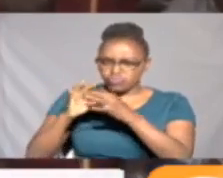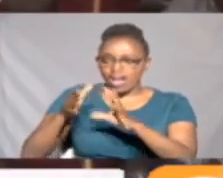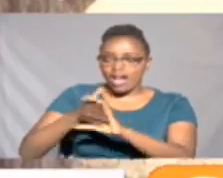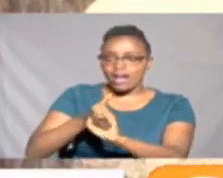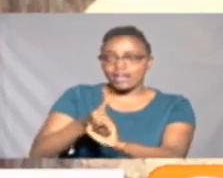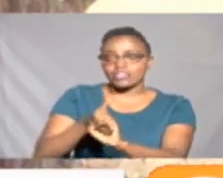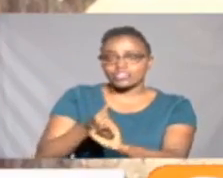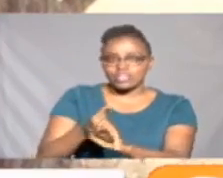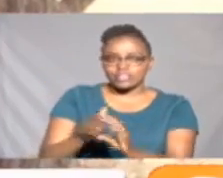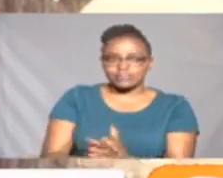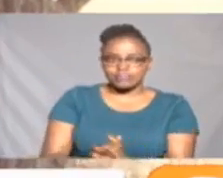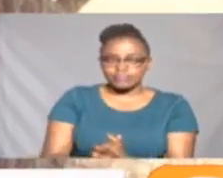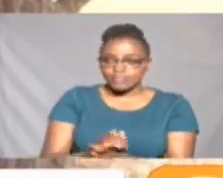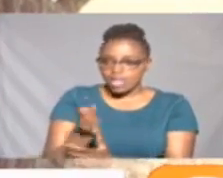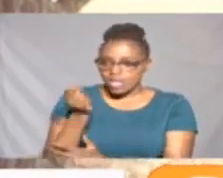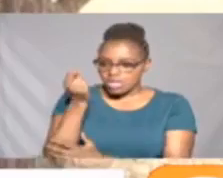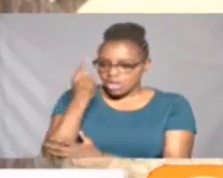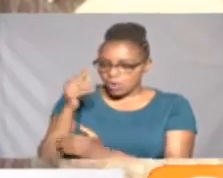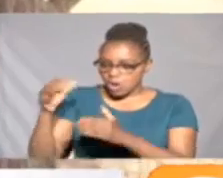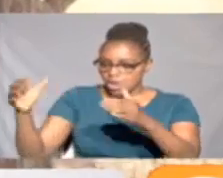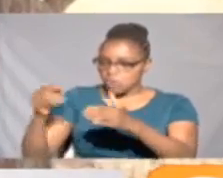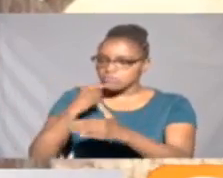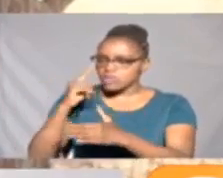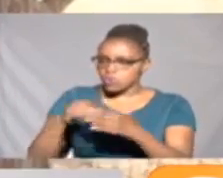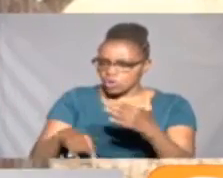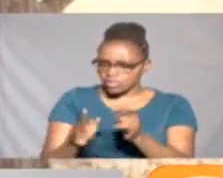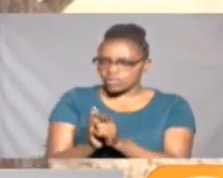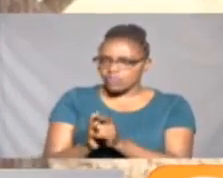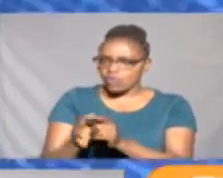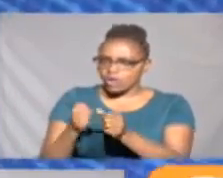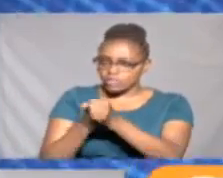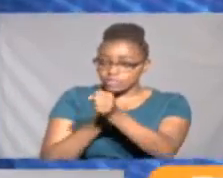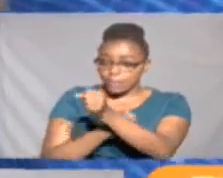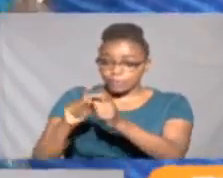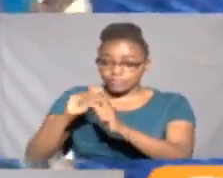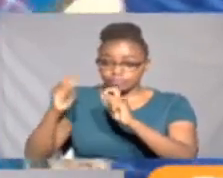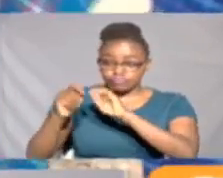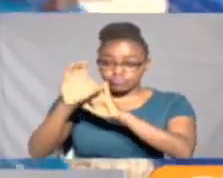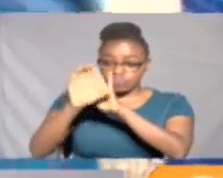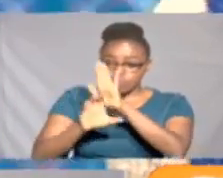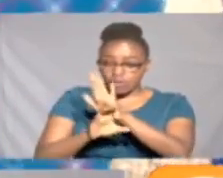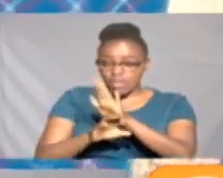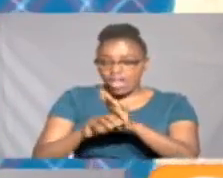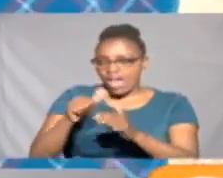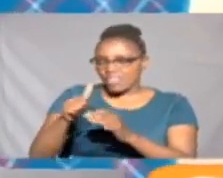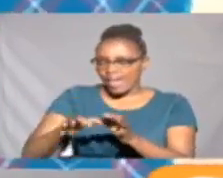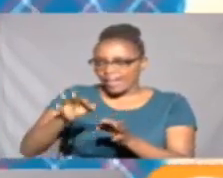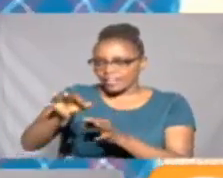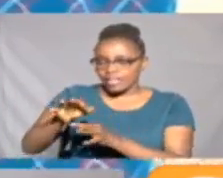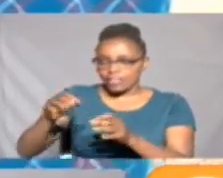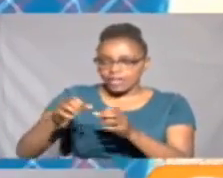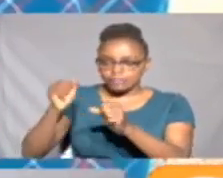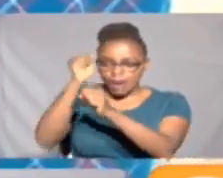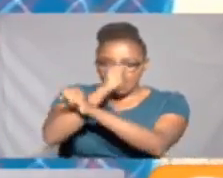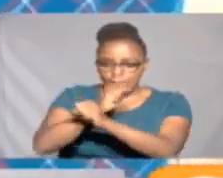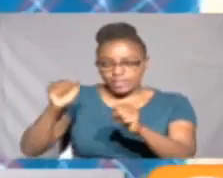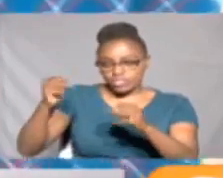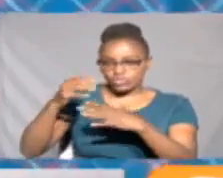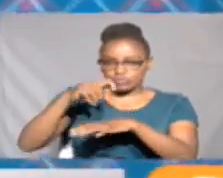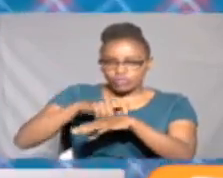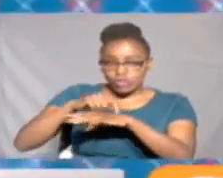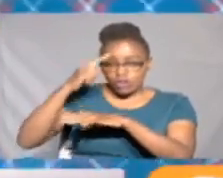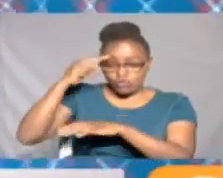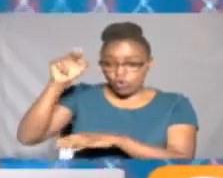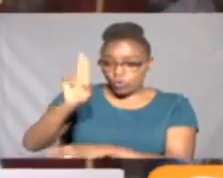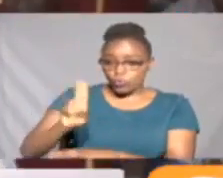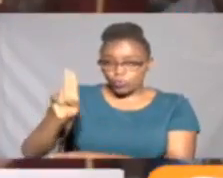handshake. The Kieleweke camp says it will back a referendum that will, among others, extend the presidential term of President